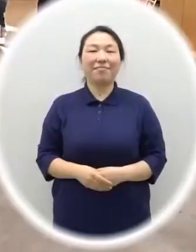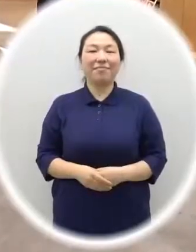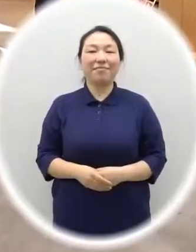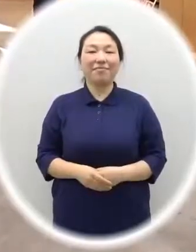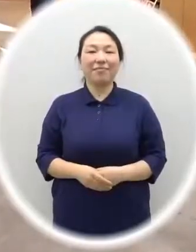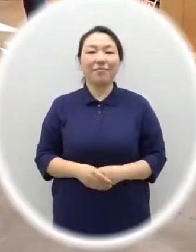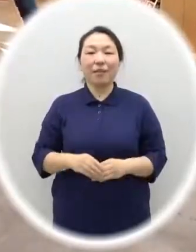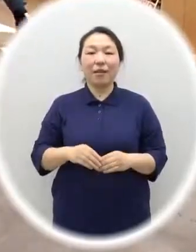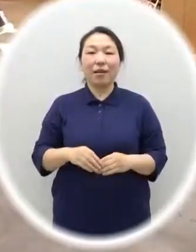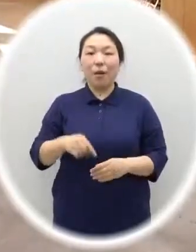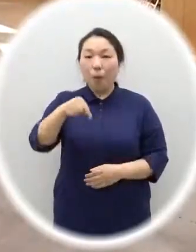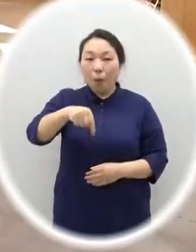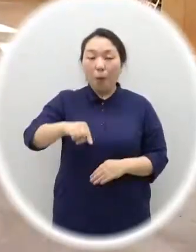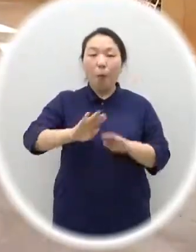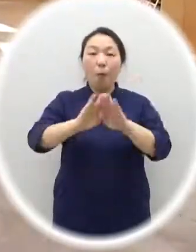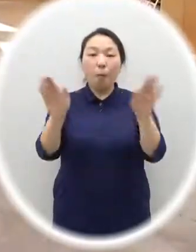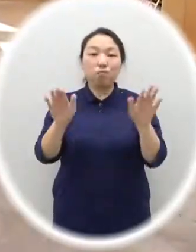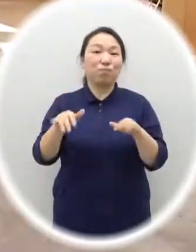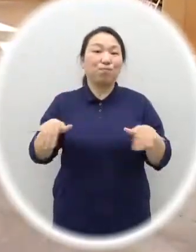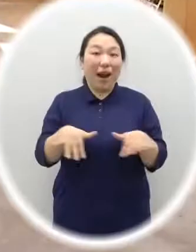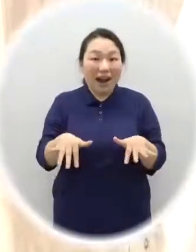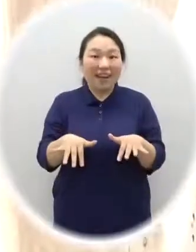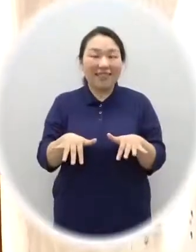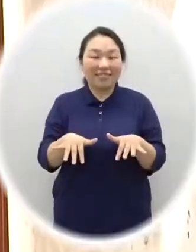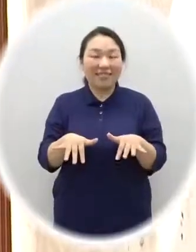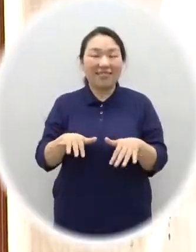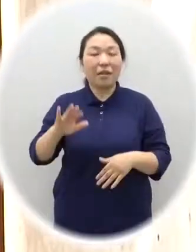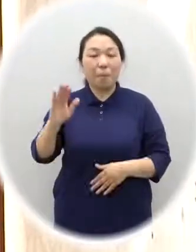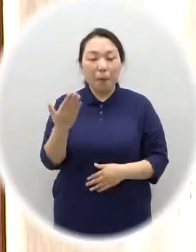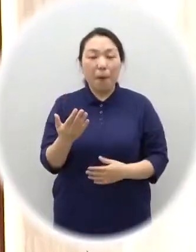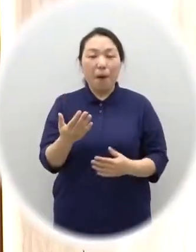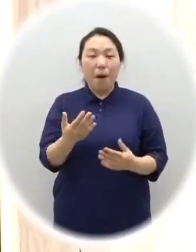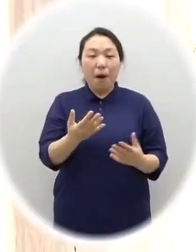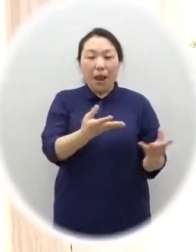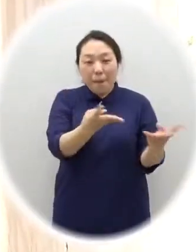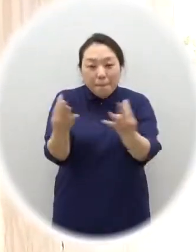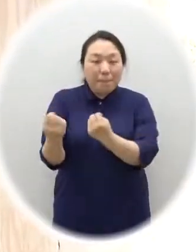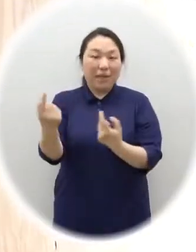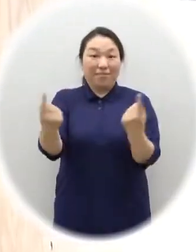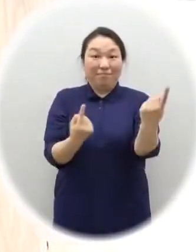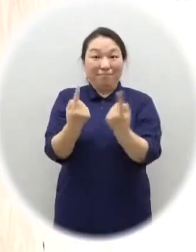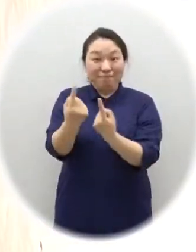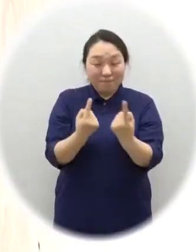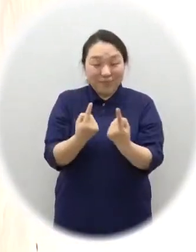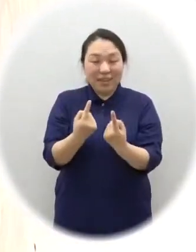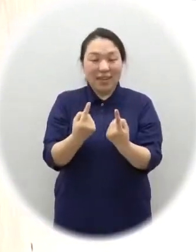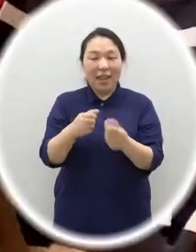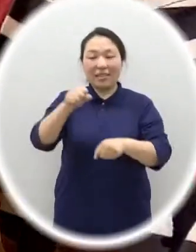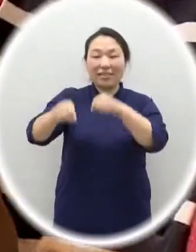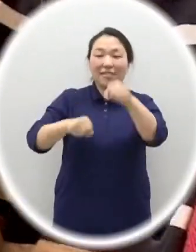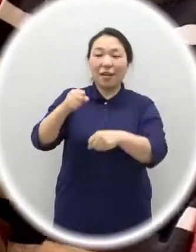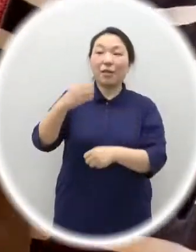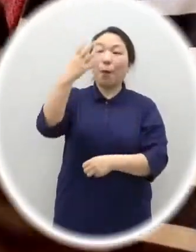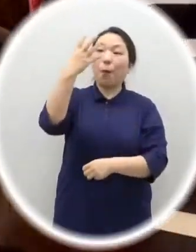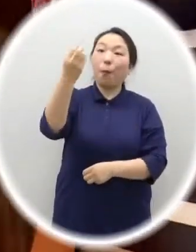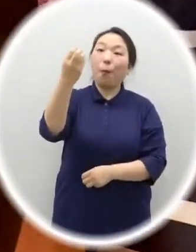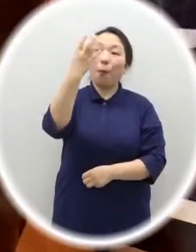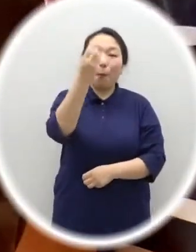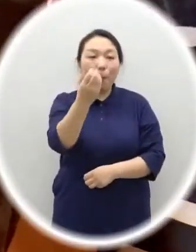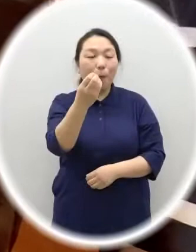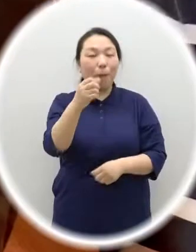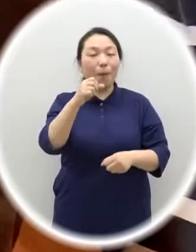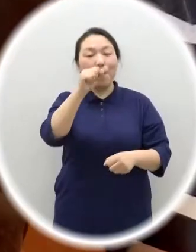オープンからまだ間もないノレレですが、この日も多くの人が訪れ自転車の魅力に触れていました。